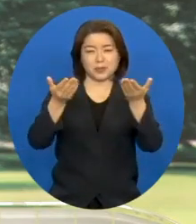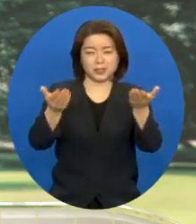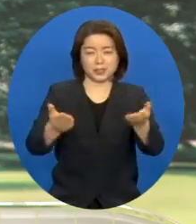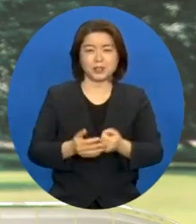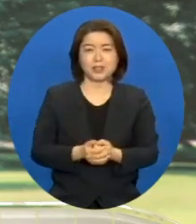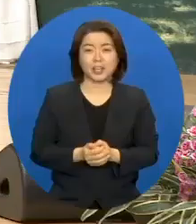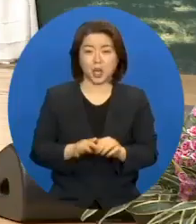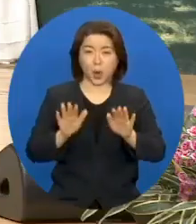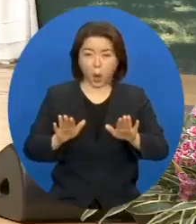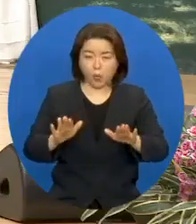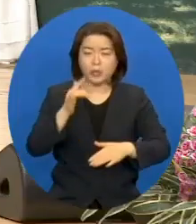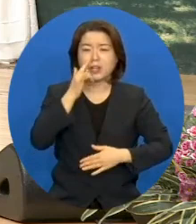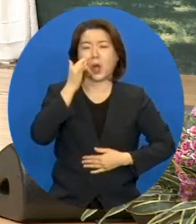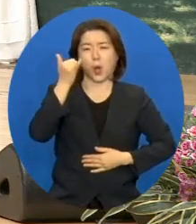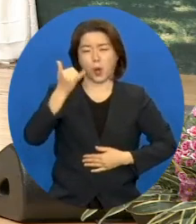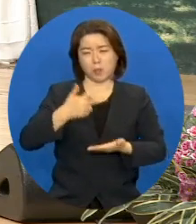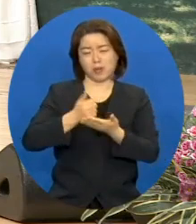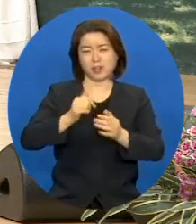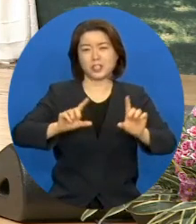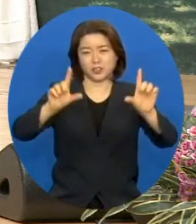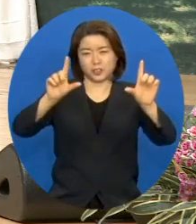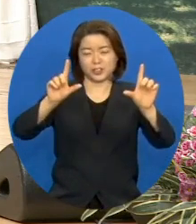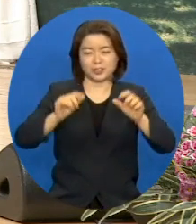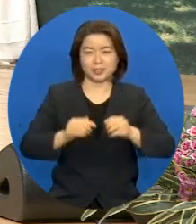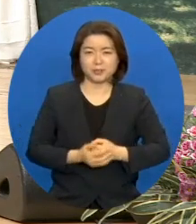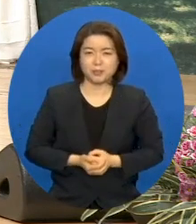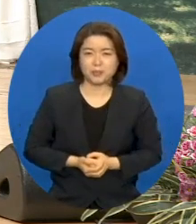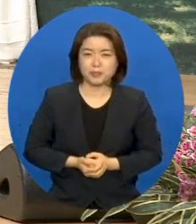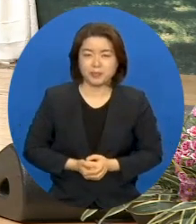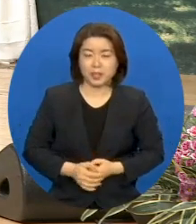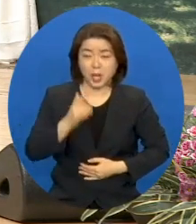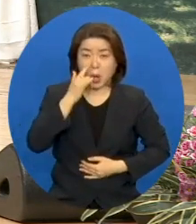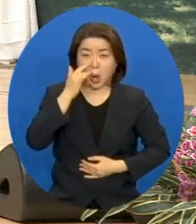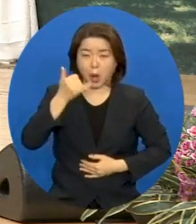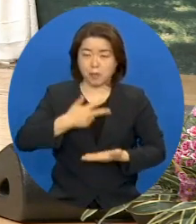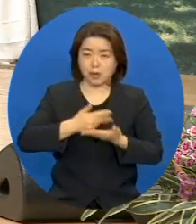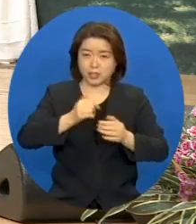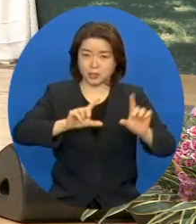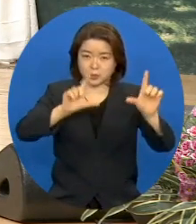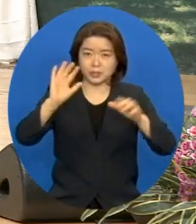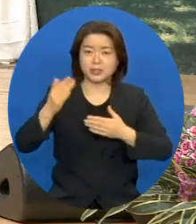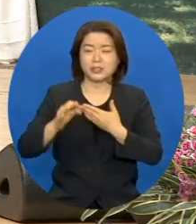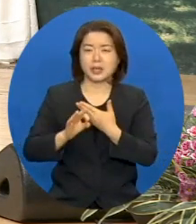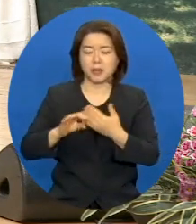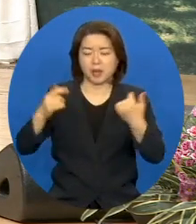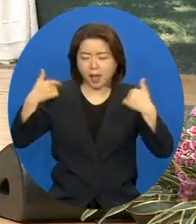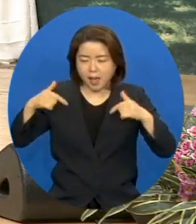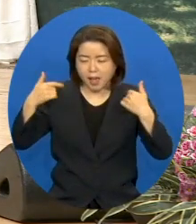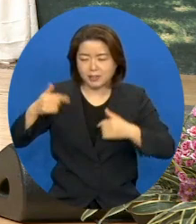어버이 주일입니다. 어버이 주일이 되면 늘 젊은이 교회에서는